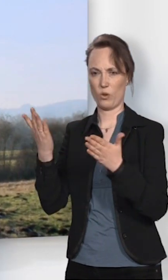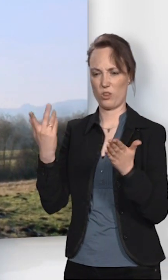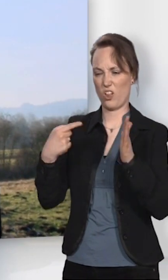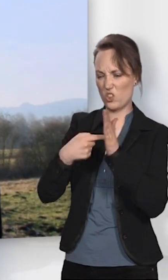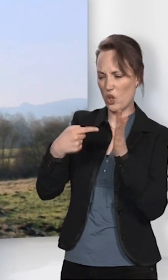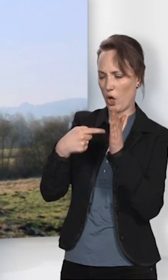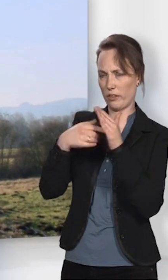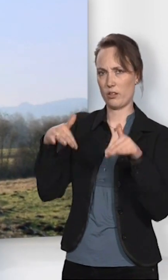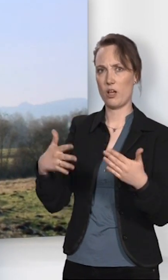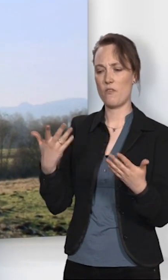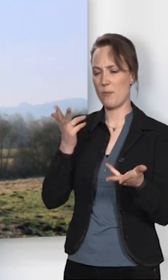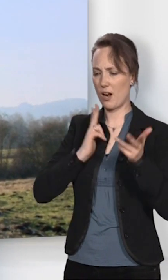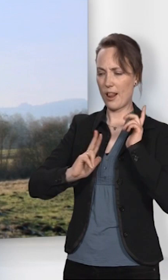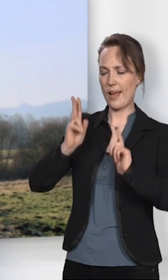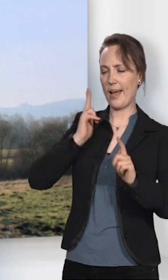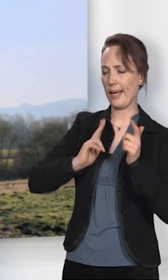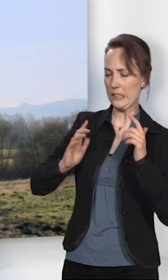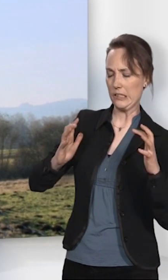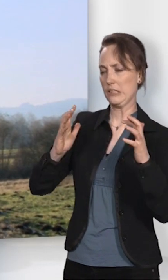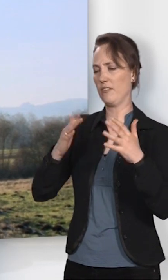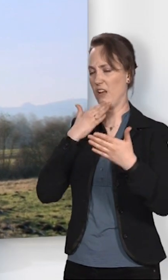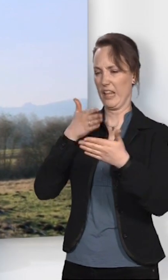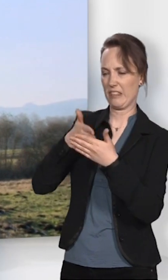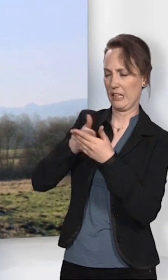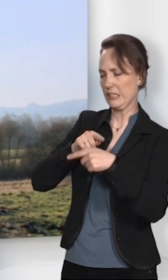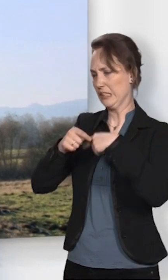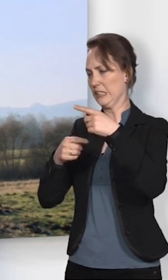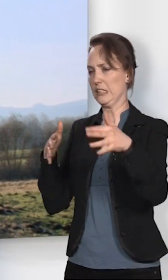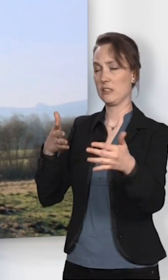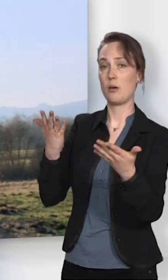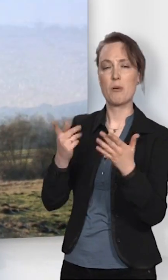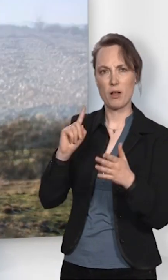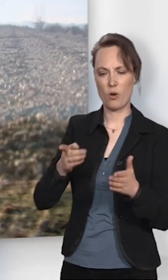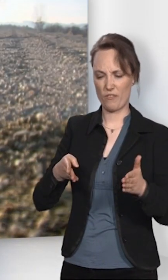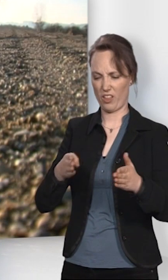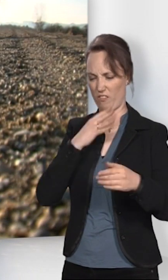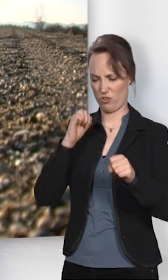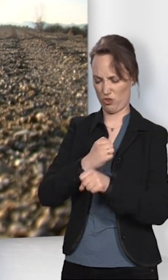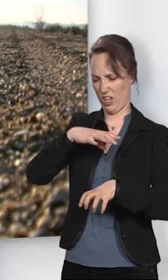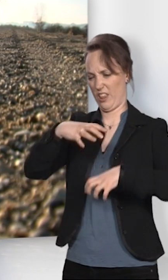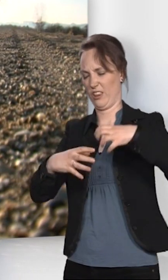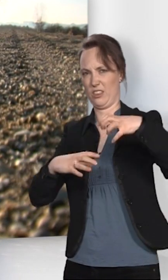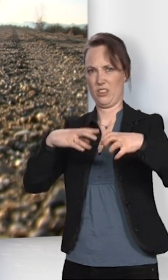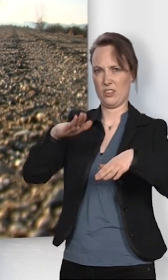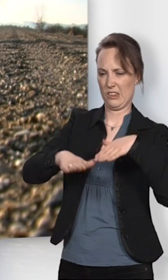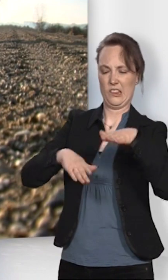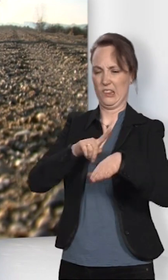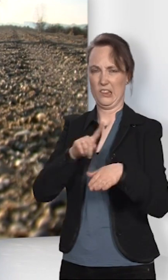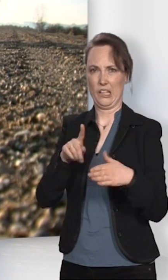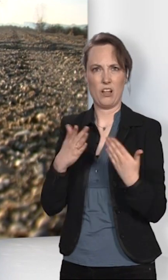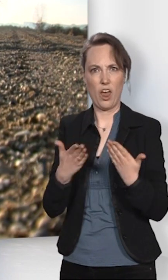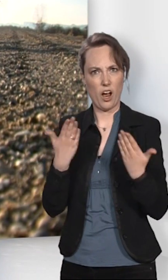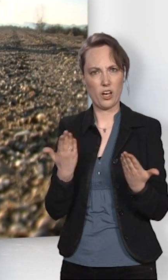Leid und Hindernisse den Weg gesäumt haben. Manchmal waren es steinige Wege. Man hat es nicht leicht gehabt, musste viel